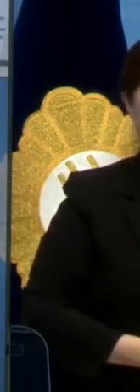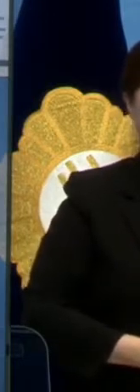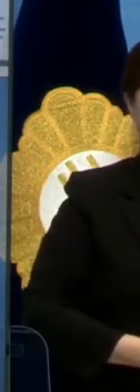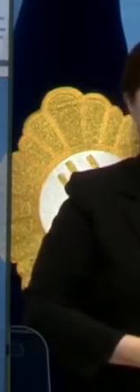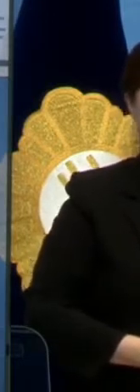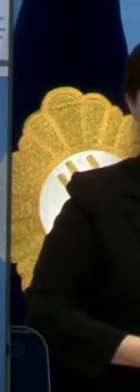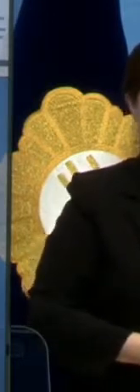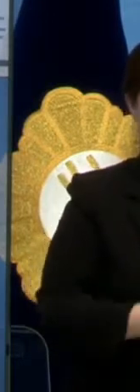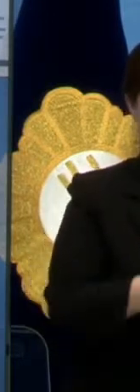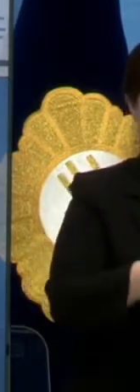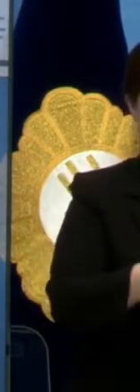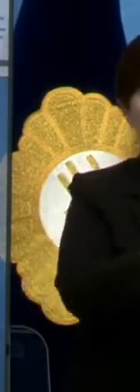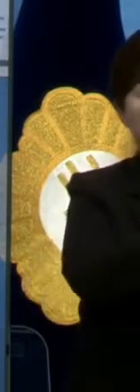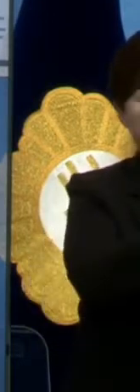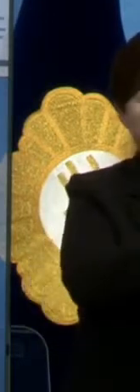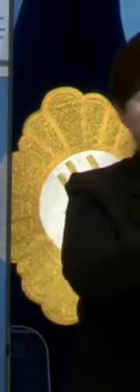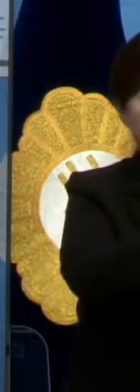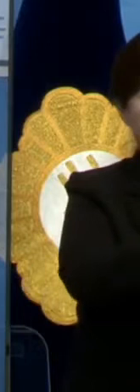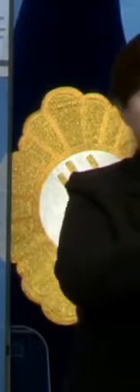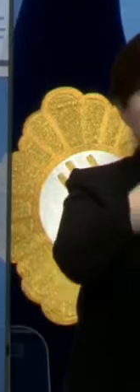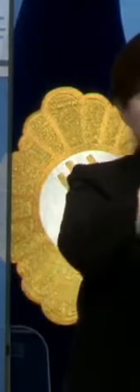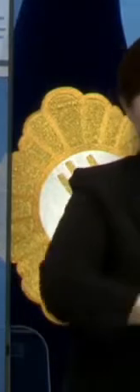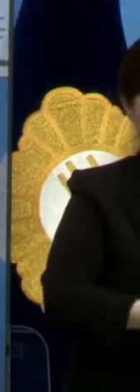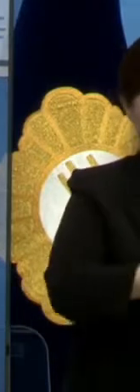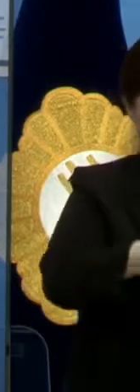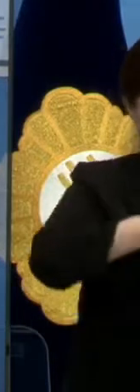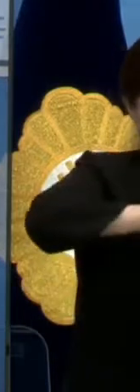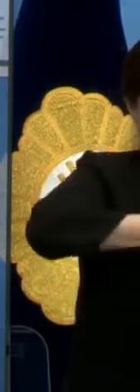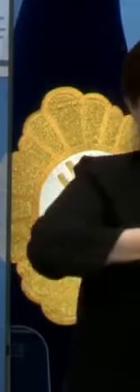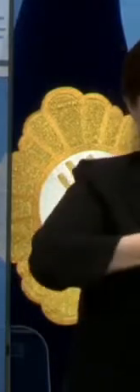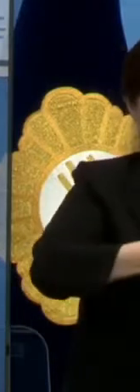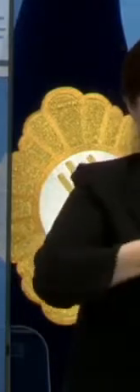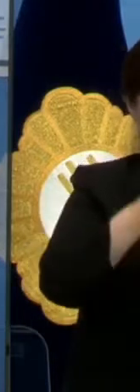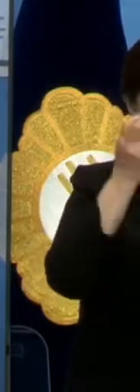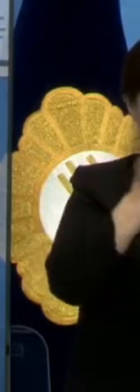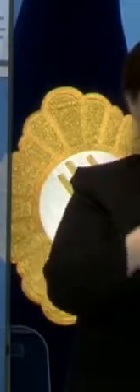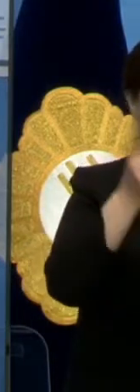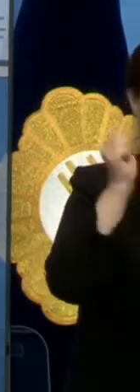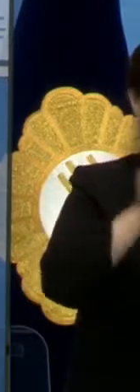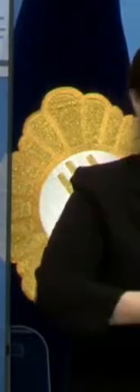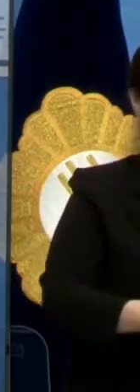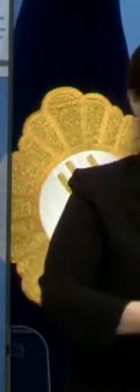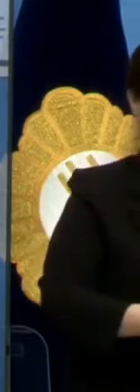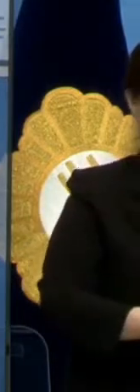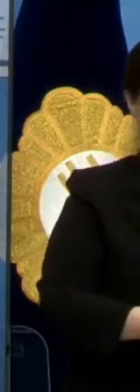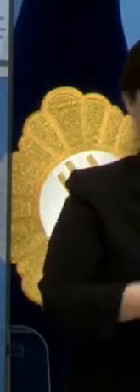그 죽음에 대해 세계 최고 형량인 대한민국 법률은 1심 판결 1,500건 중에서